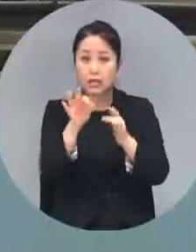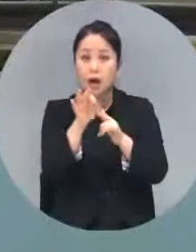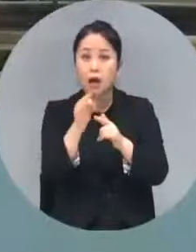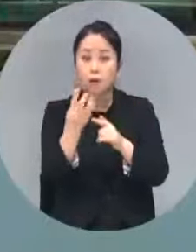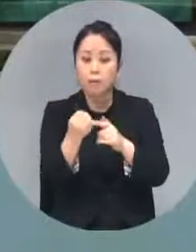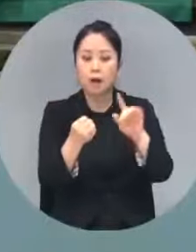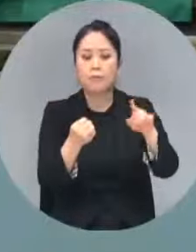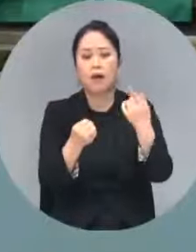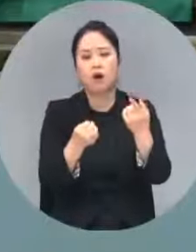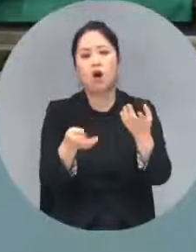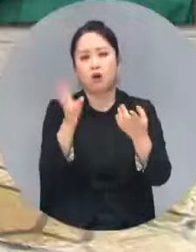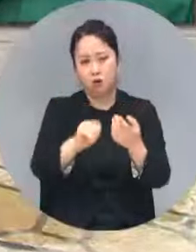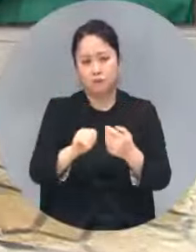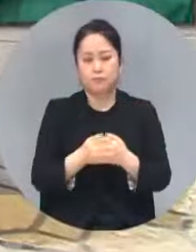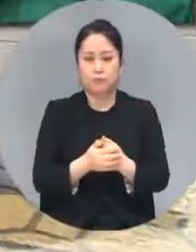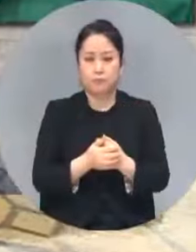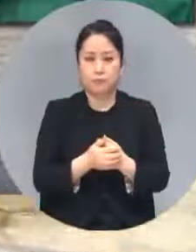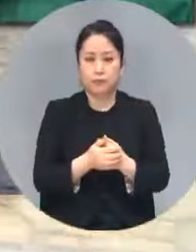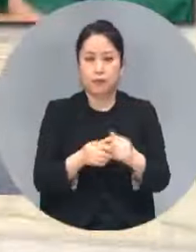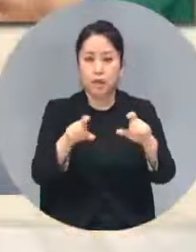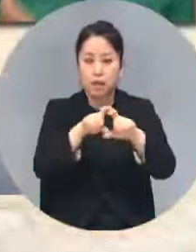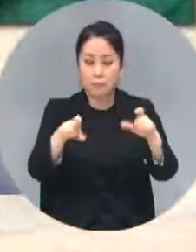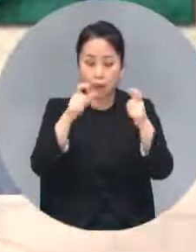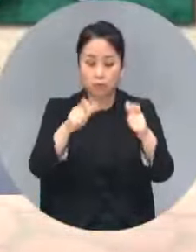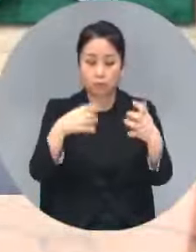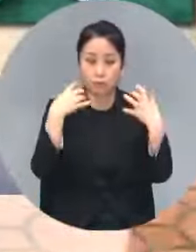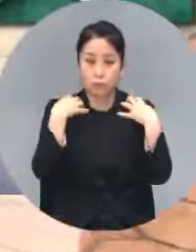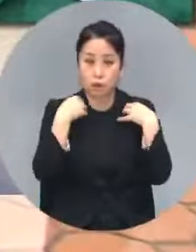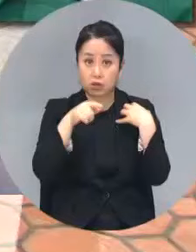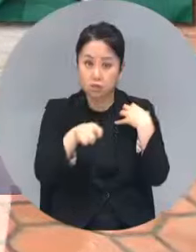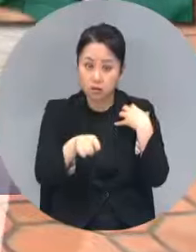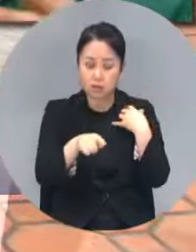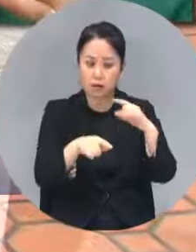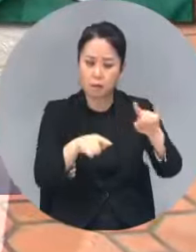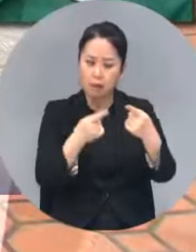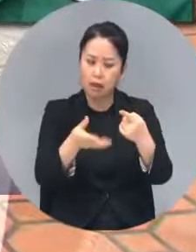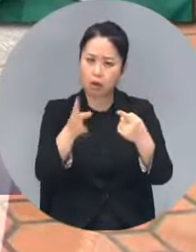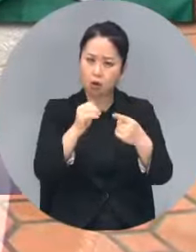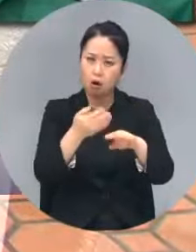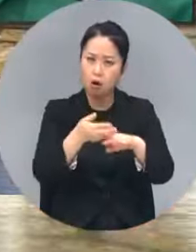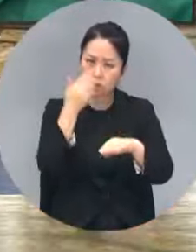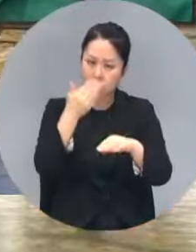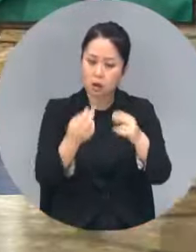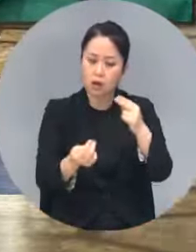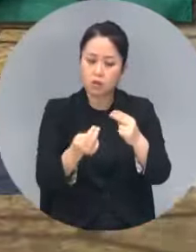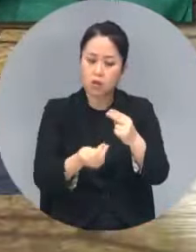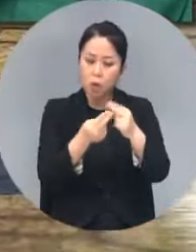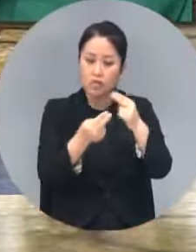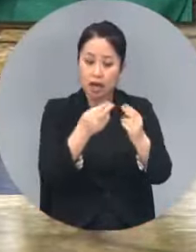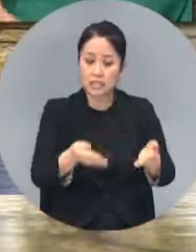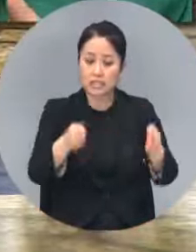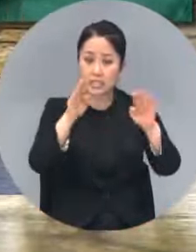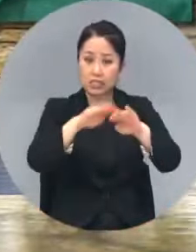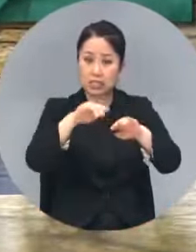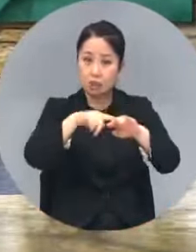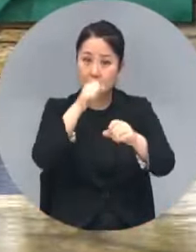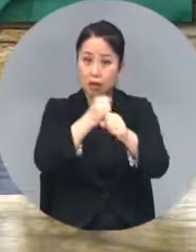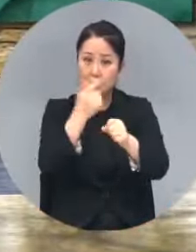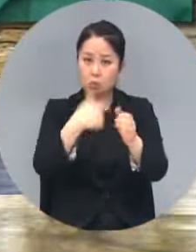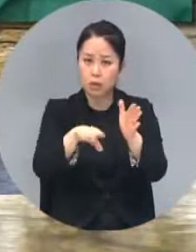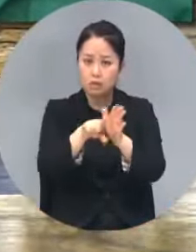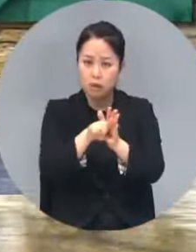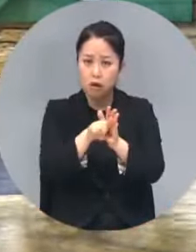넘 일반 지자체가 그 100억대 이상의이 저류조를 만들기 위해서 예산을